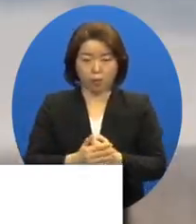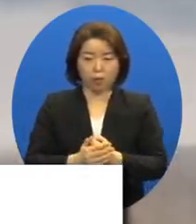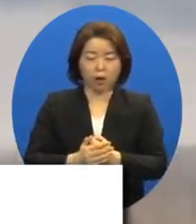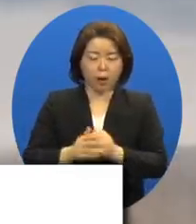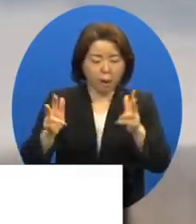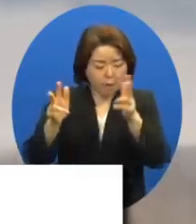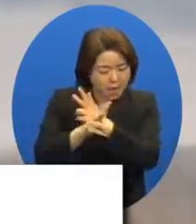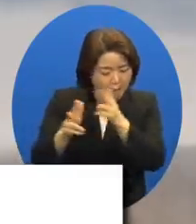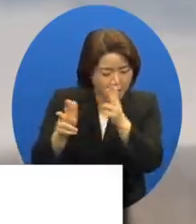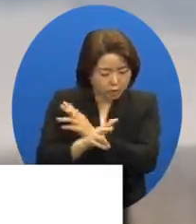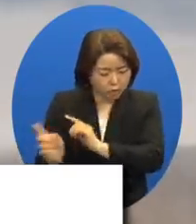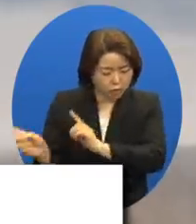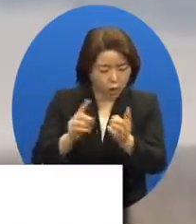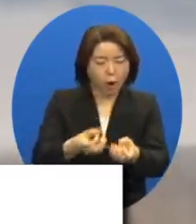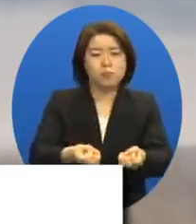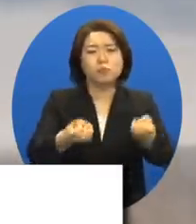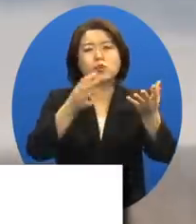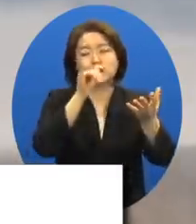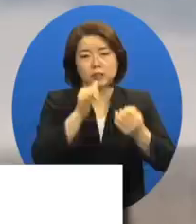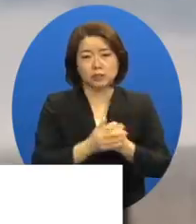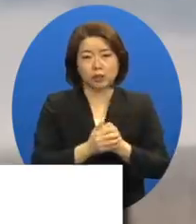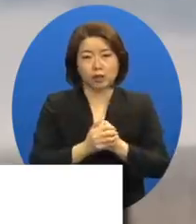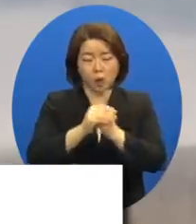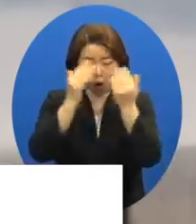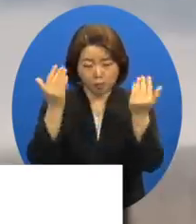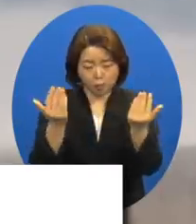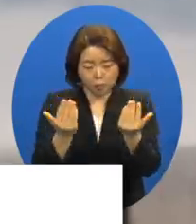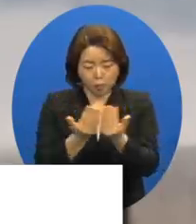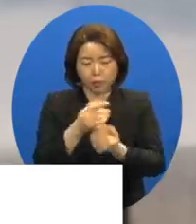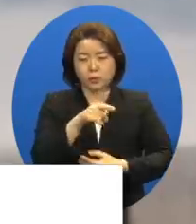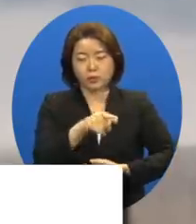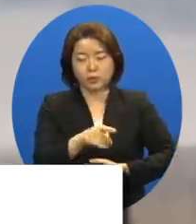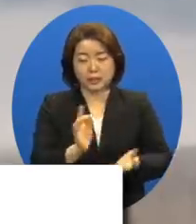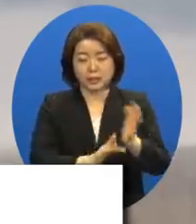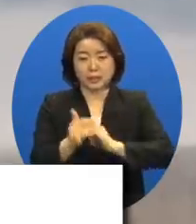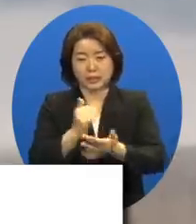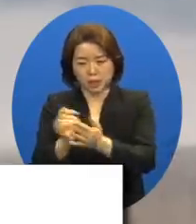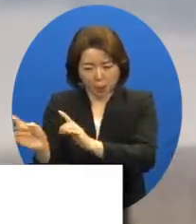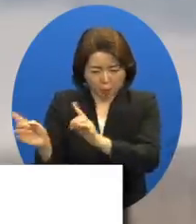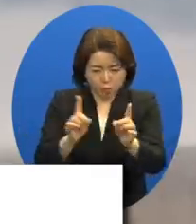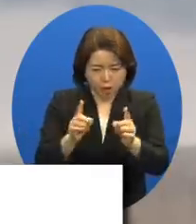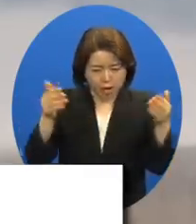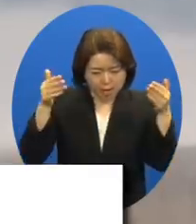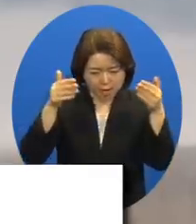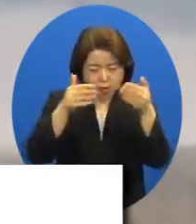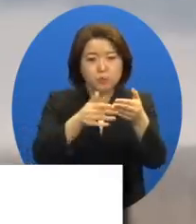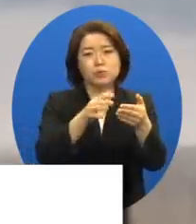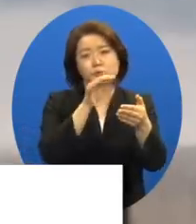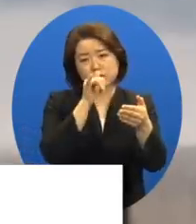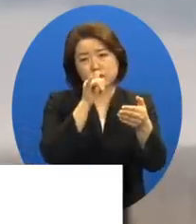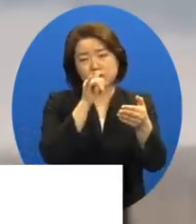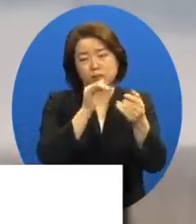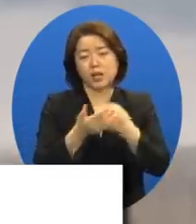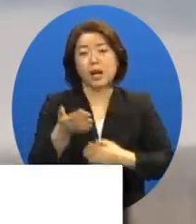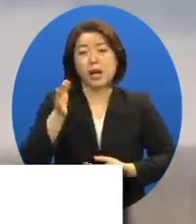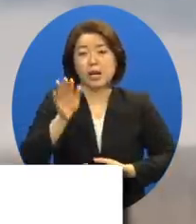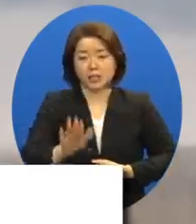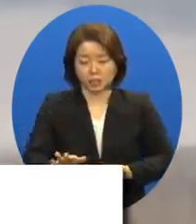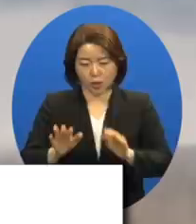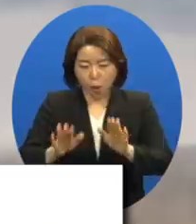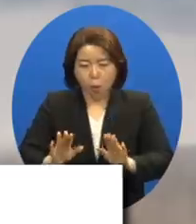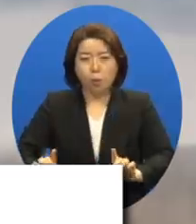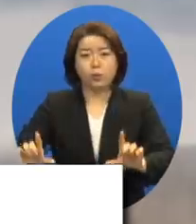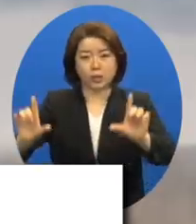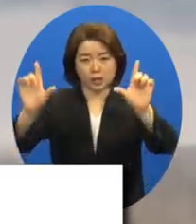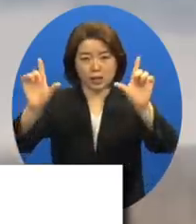얻습니다 그들은 모든 것이 다 예수님의 부활의 달려 있었습니다 그런데 오늘 날은